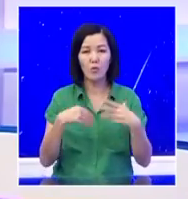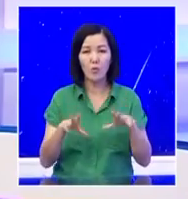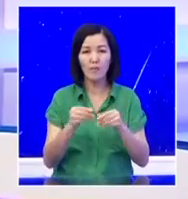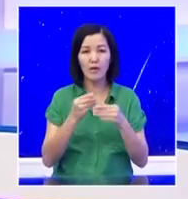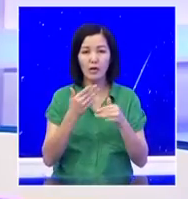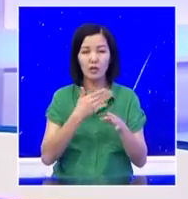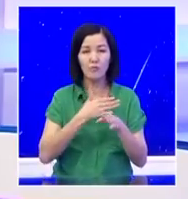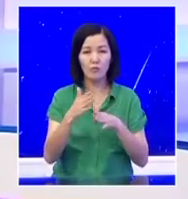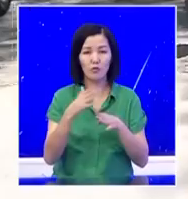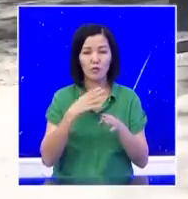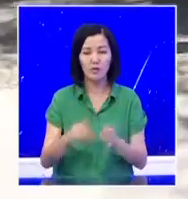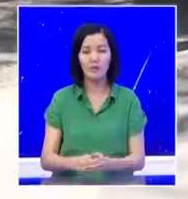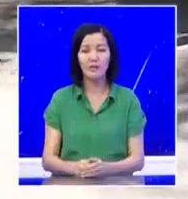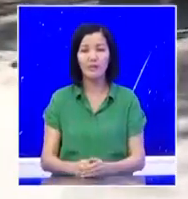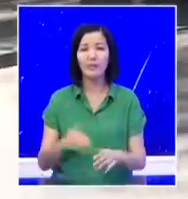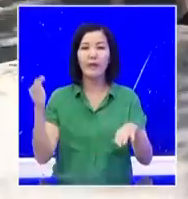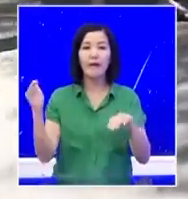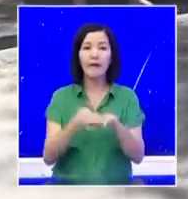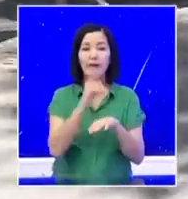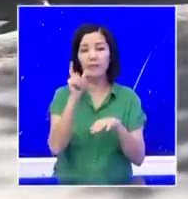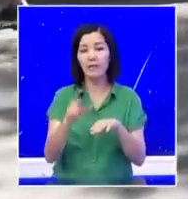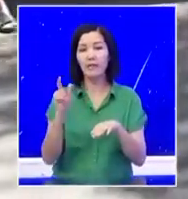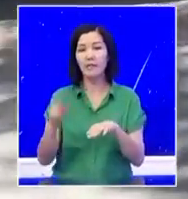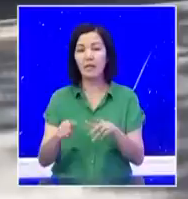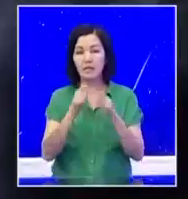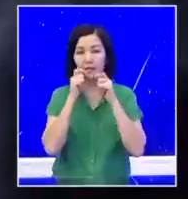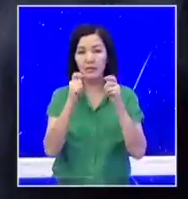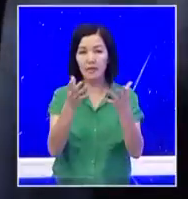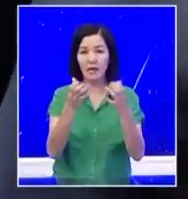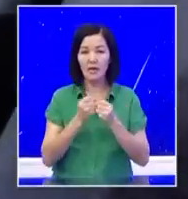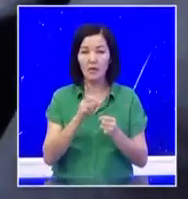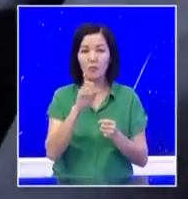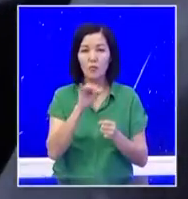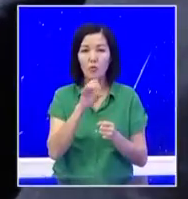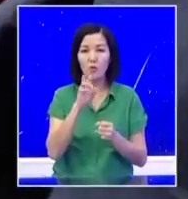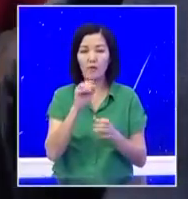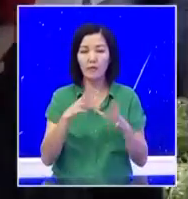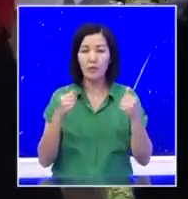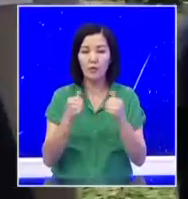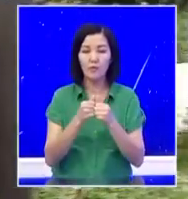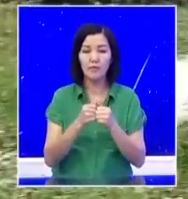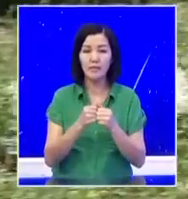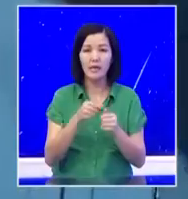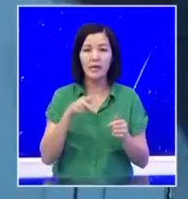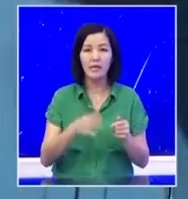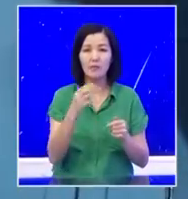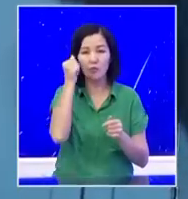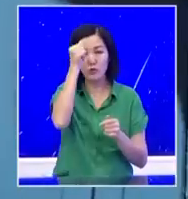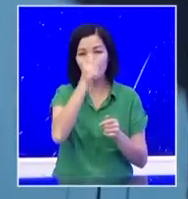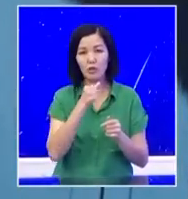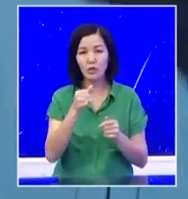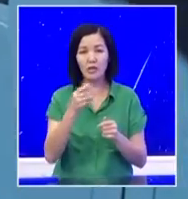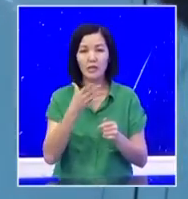қаржыландырды. Қайырымды жандардың қайырымын көргендердің бірі Бұланыптар отбасы. Бұл жанұя 2004 жылы